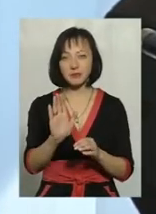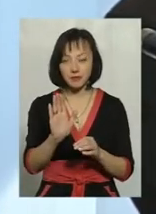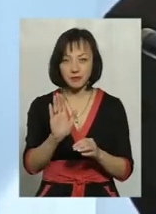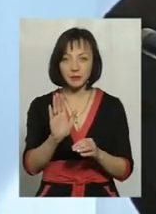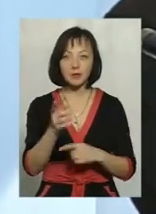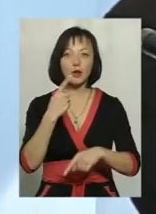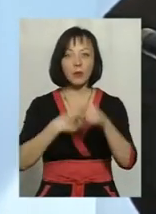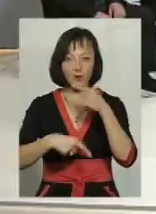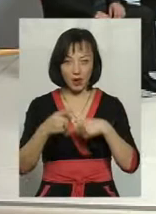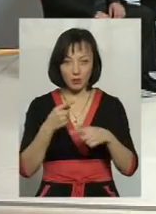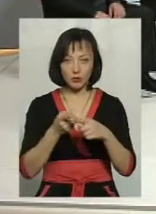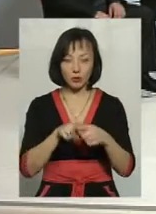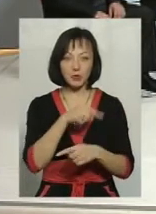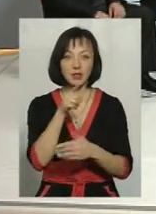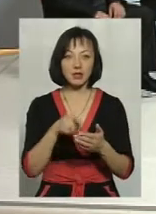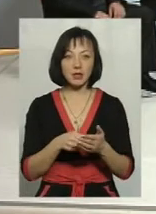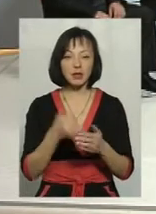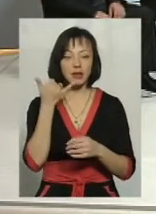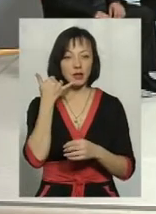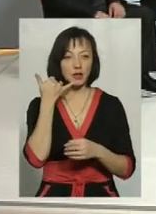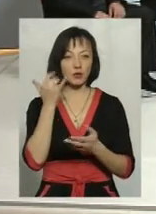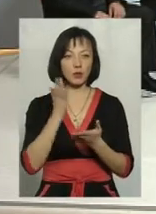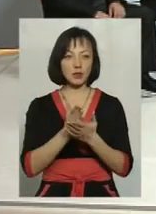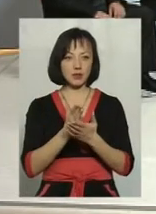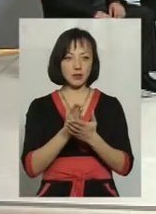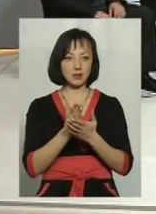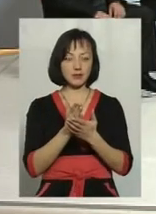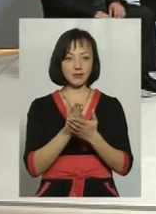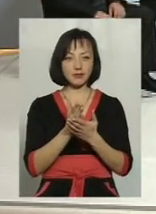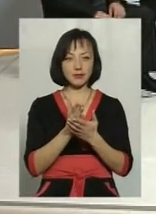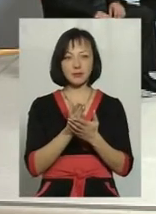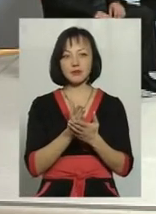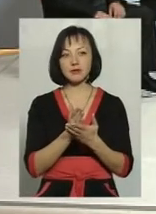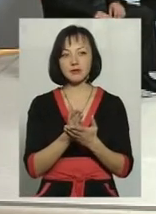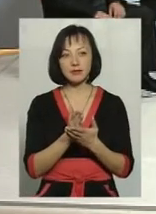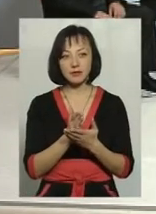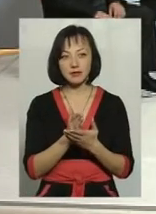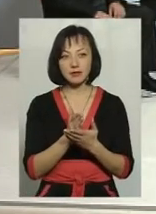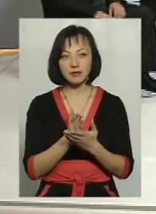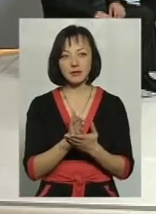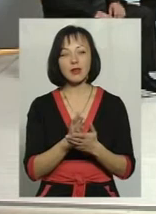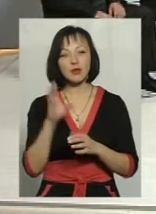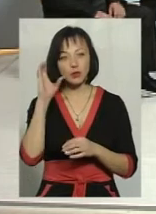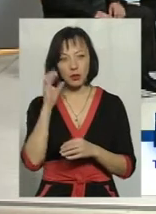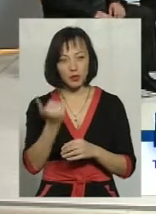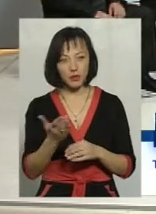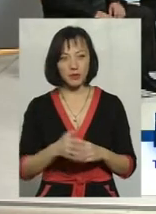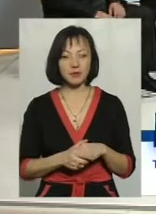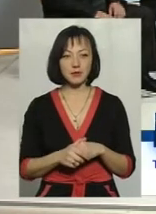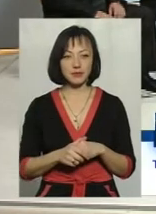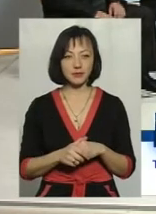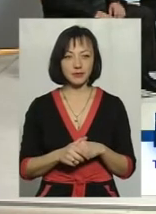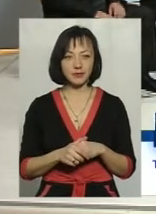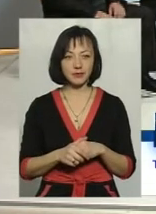ми повернемось до цього питання. Зараз у нас є на зв'язку телефонний дзвінок, наш глядач дозвонився. Хочемо вас почути. Алло, слухаємо